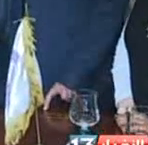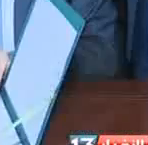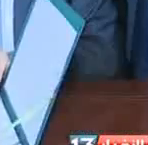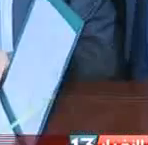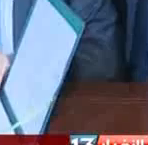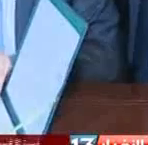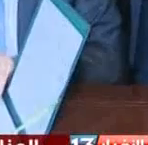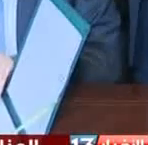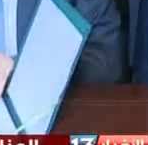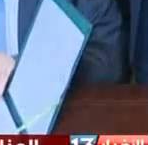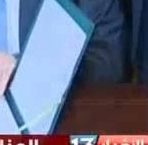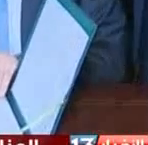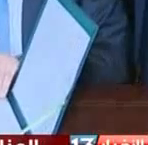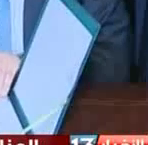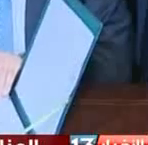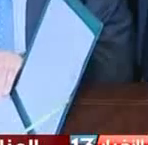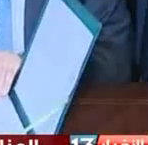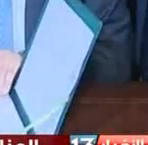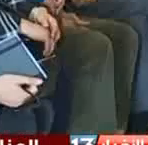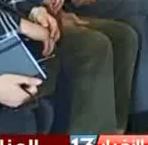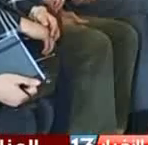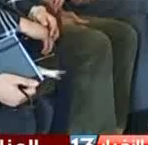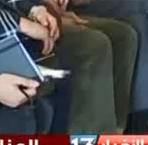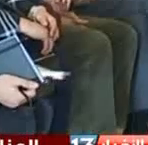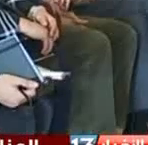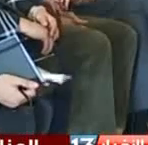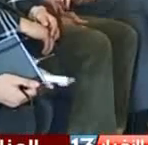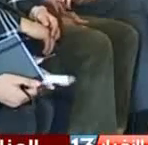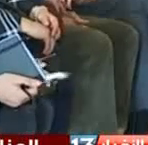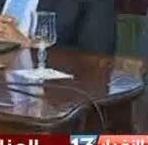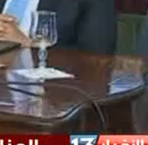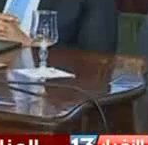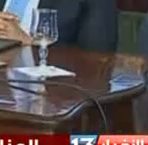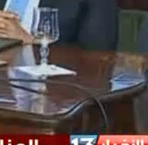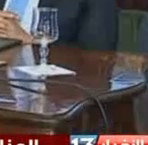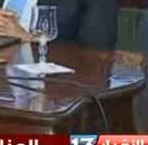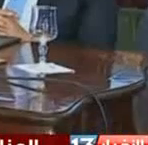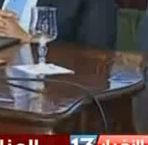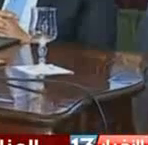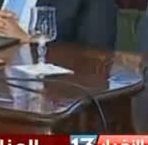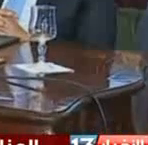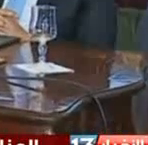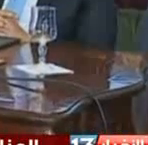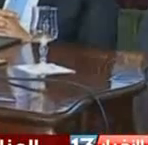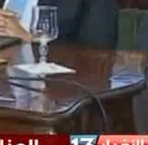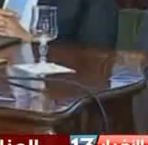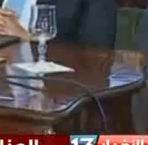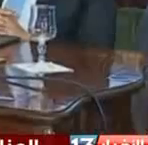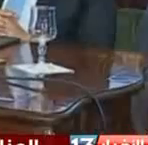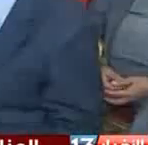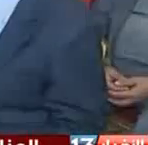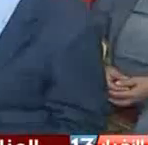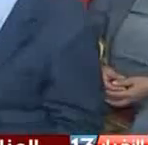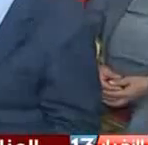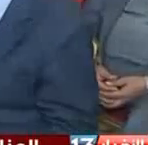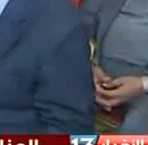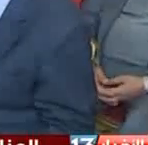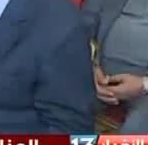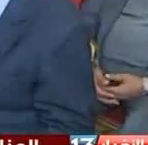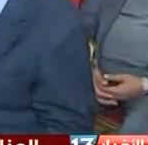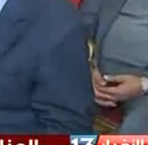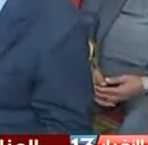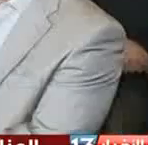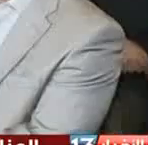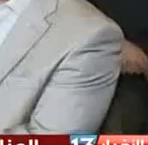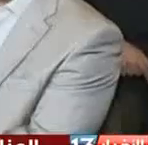بلدية منوبة تعرض تجربة نموذجية في النزاهة والشفافية وتوقع اتفاقية مع الهيئة العليا لمكافحة الفساد